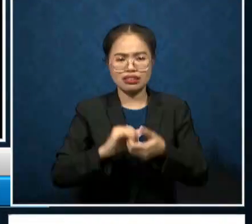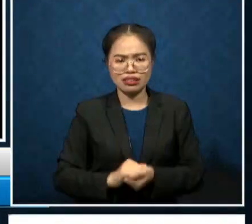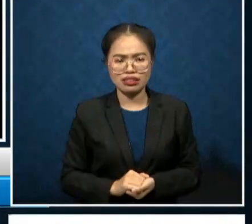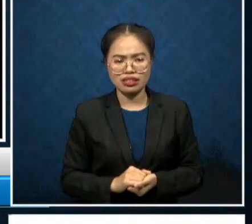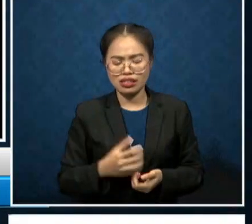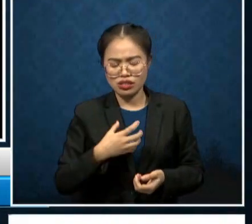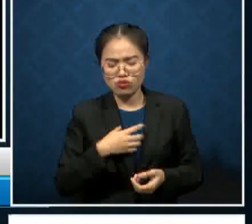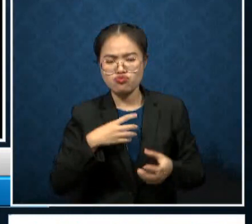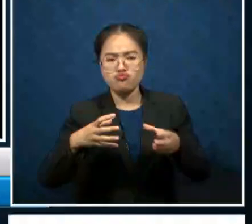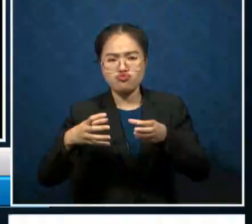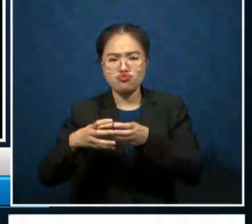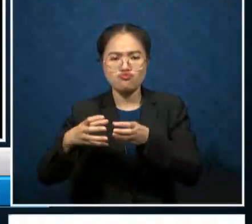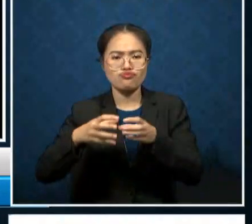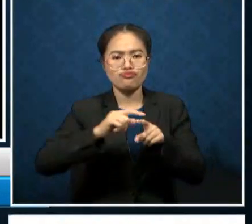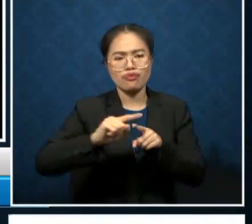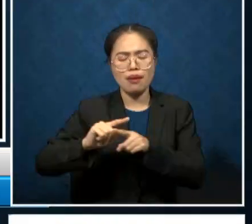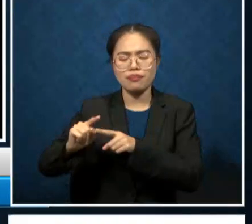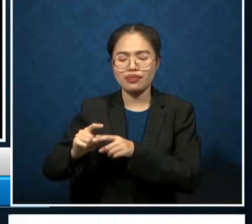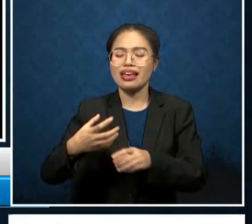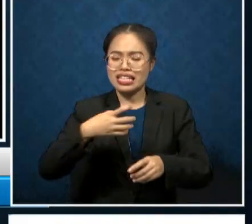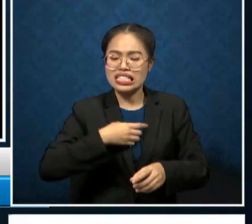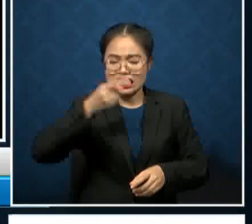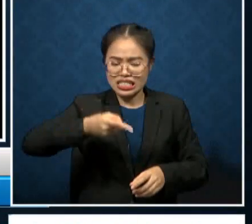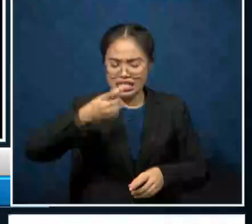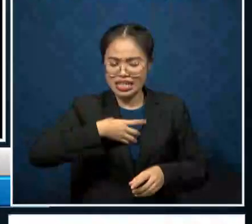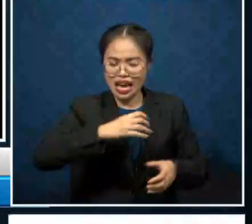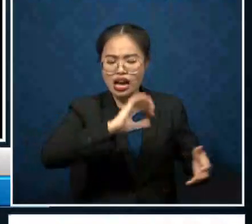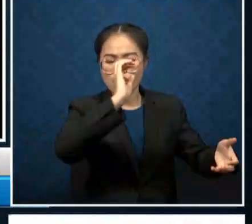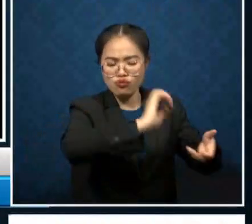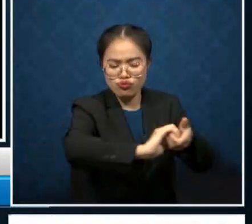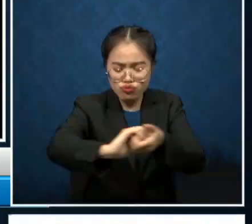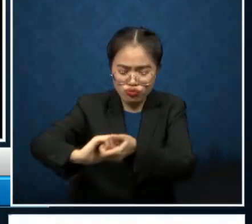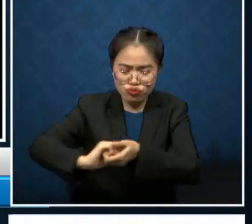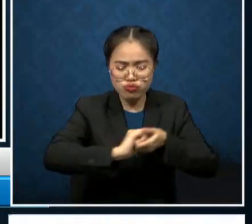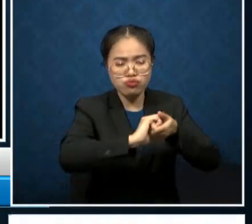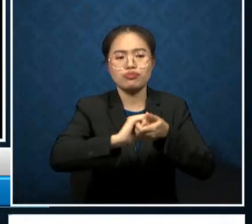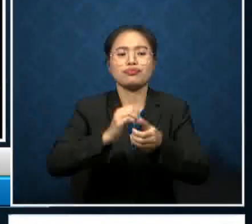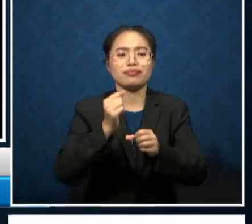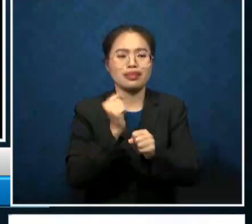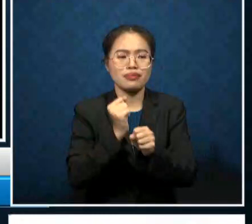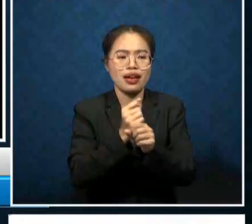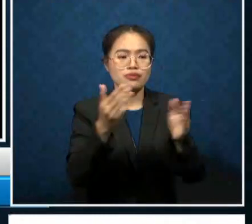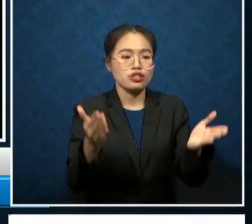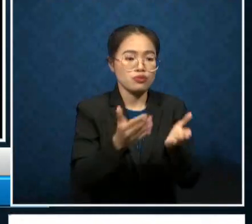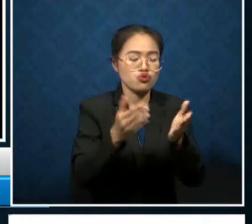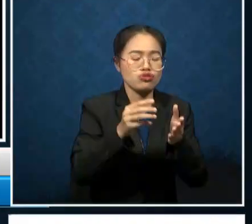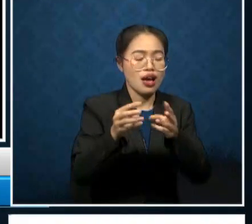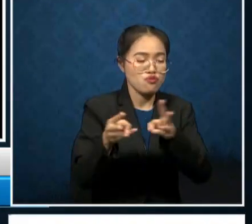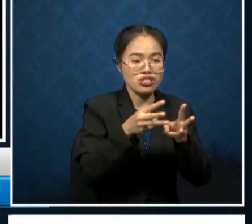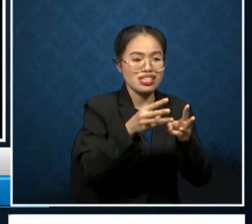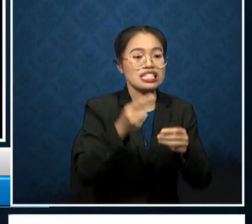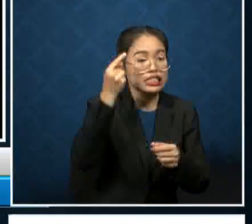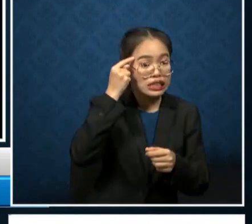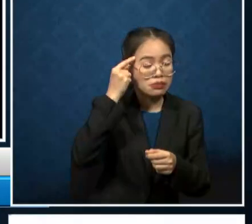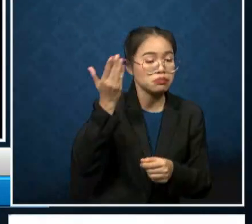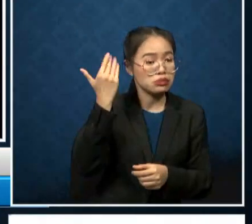งานสนับสนุนทางวิชาการก็ไปอีกแบบนึงมันควรจะต้องอยู่ในที่เดียวกันเพื่อเป็นส่วนสนับสนุนตามแนวคิดที่เราเสริเมื่อกี้นะครับสุดท้ายคือหน่วยงานที่ให้บริการ